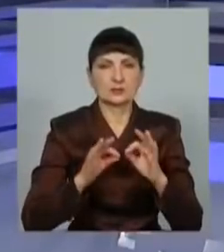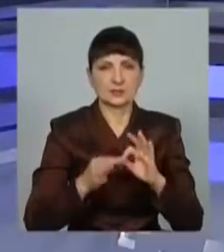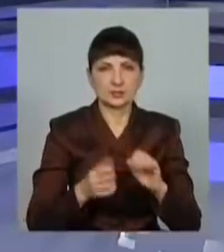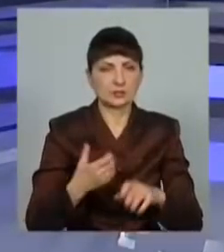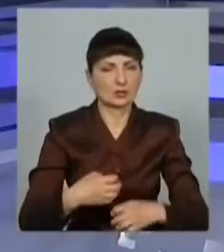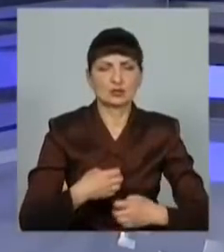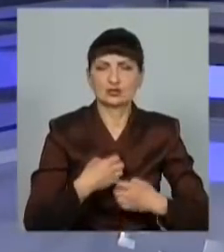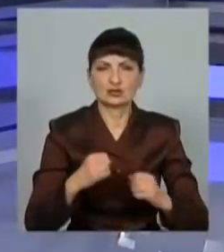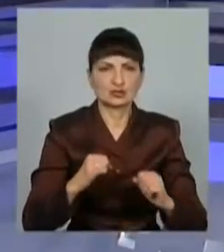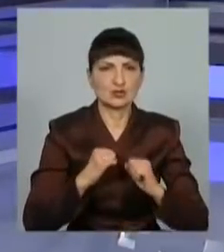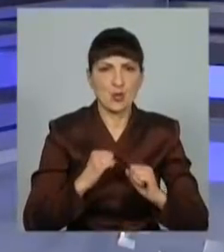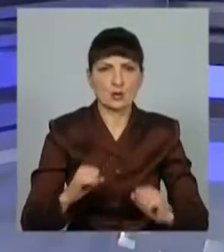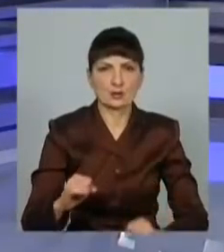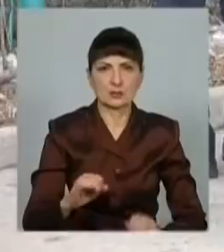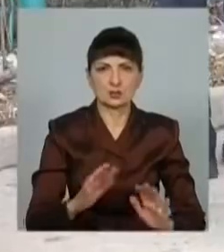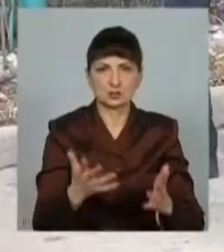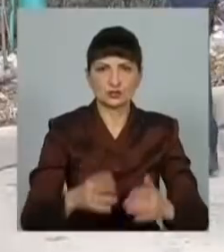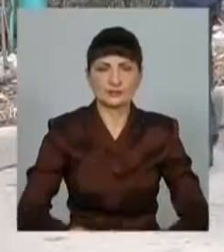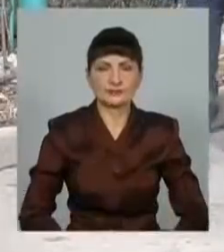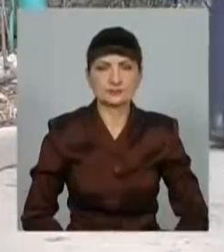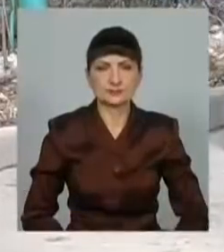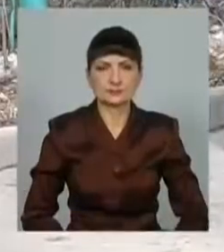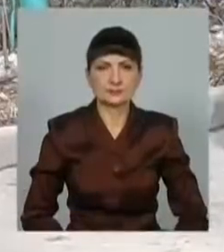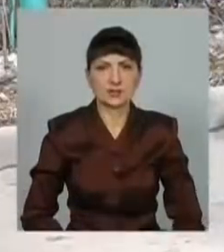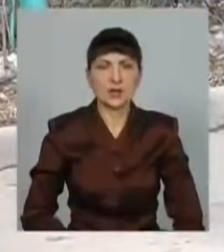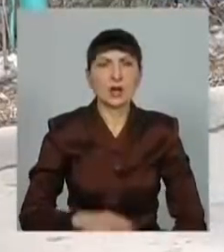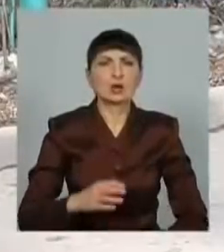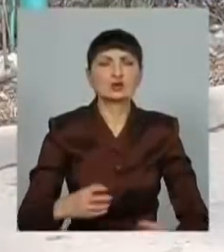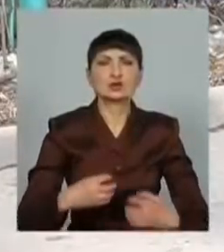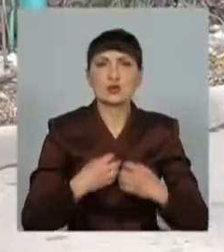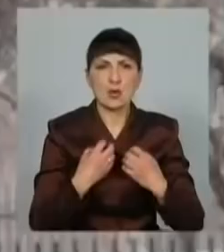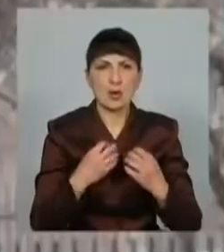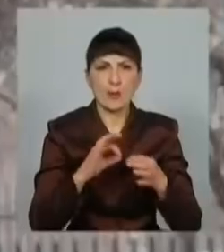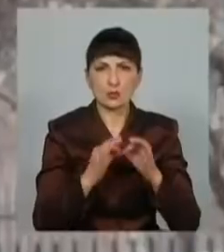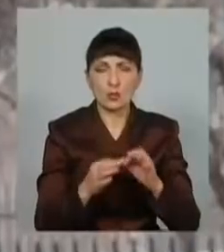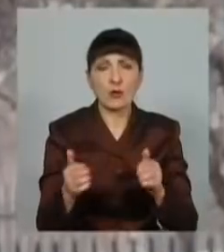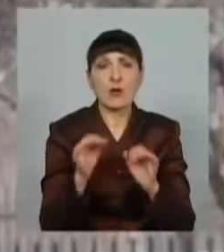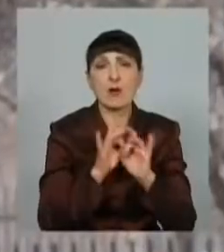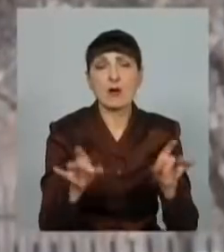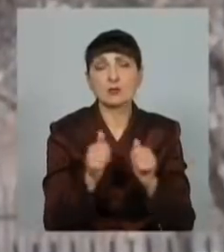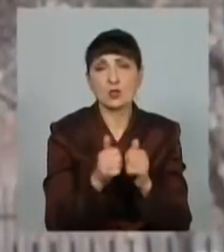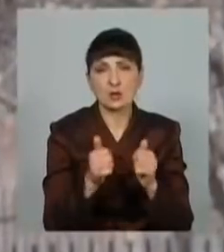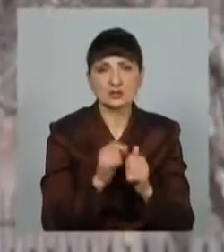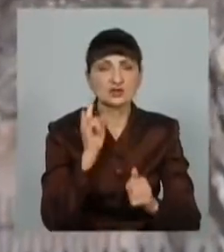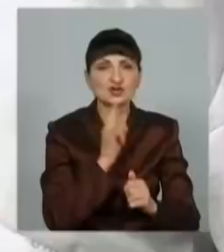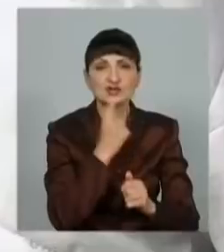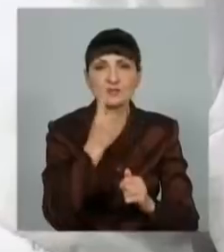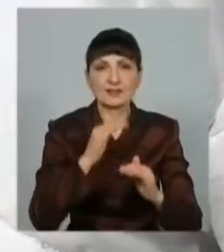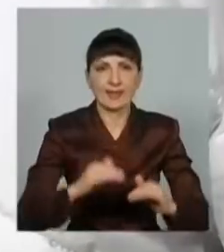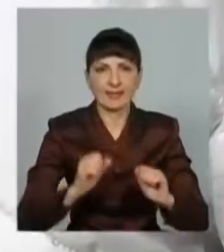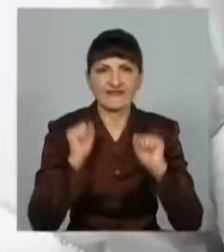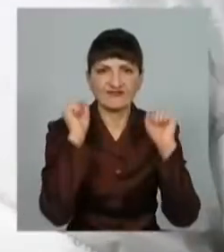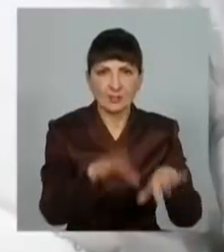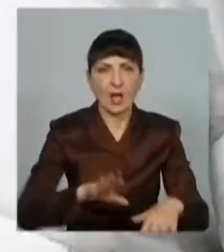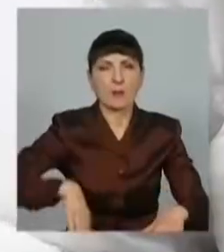этой шокирующей истории. Шокирующие подробности рассказали соседи. По их словам, женщина сперва выбросила детей, а потом